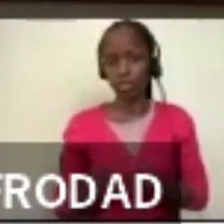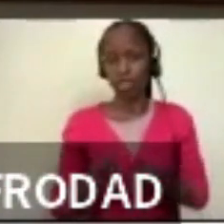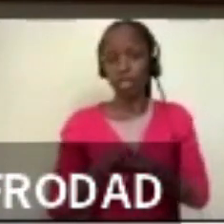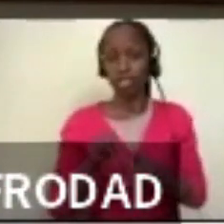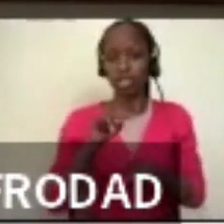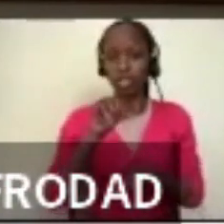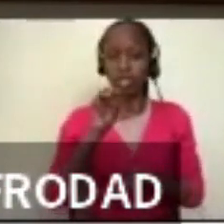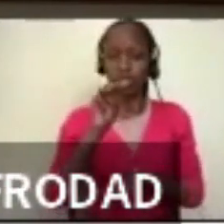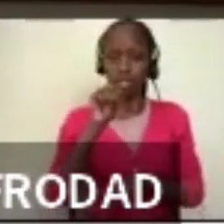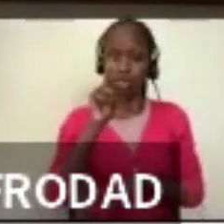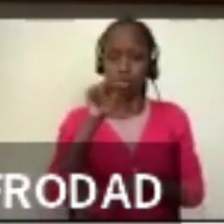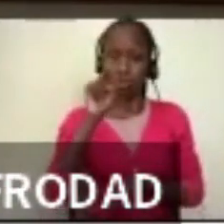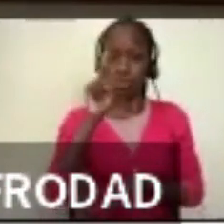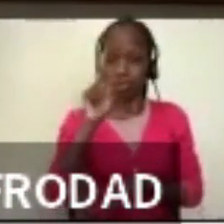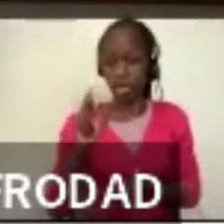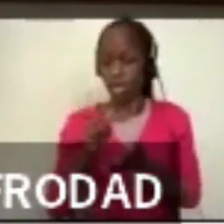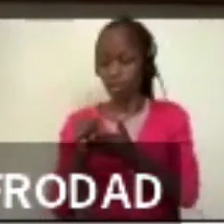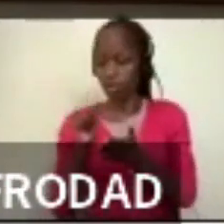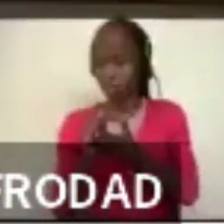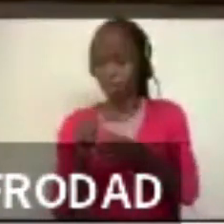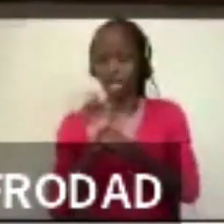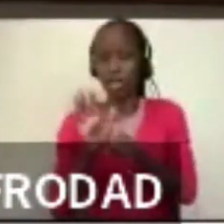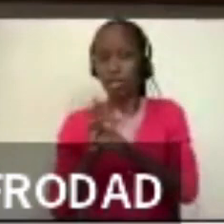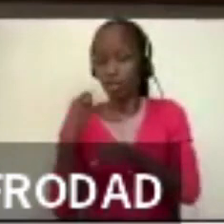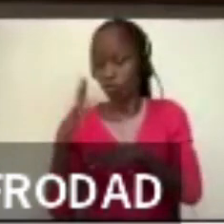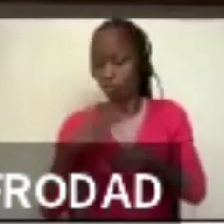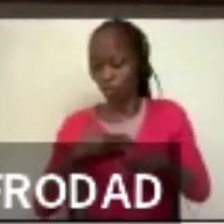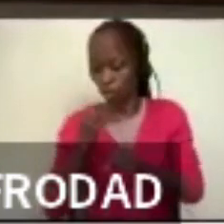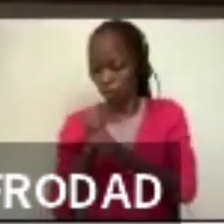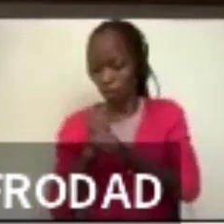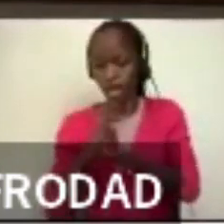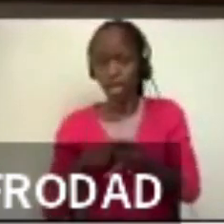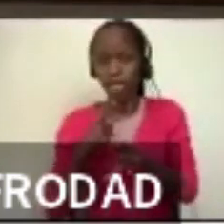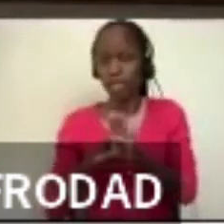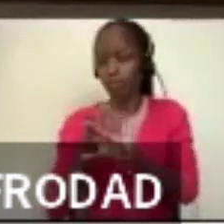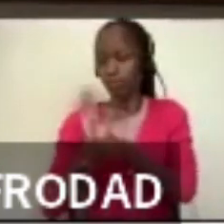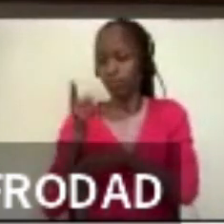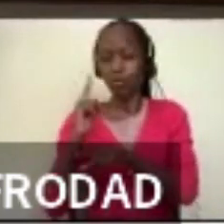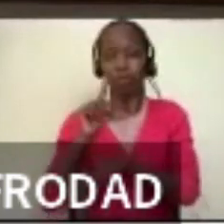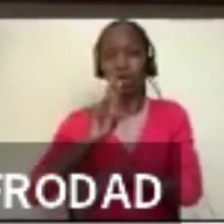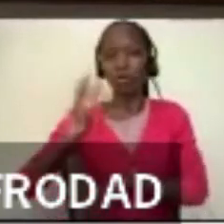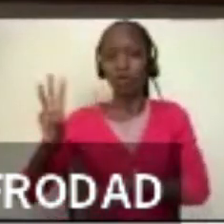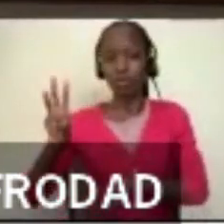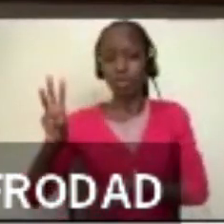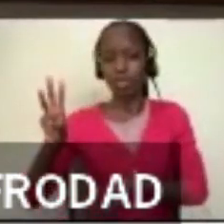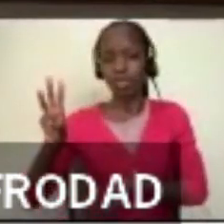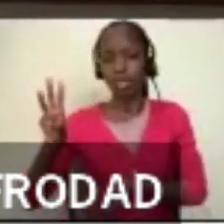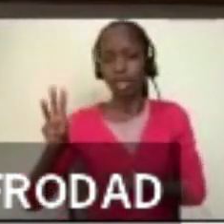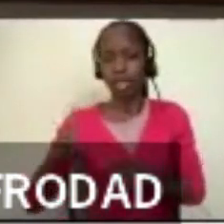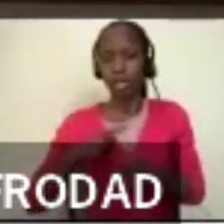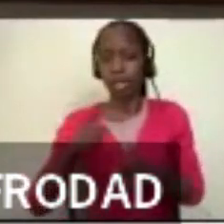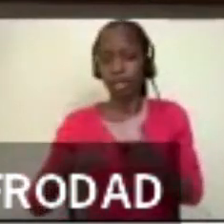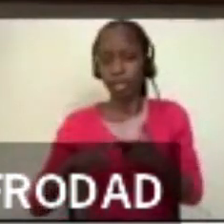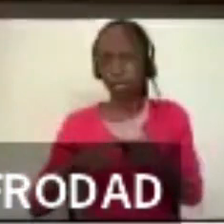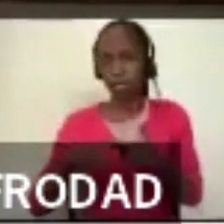On le supprime sur un site A et grâce à la famille Senozo et ICAJ, il republie ailleurs dans